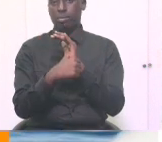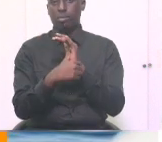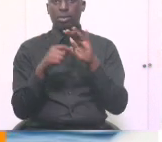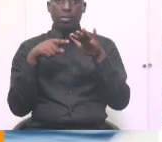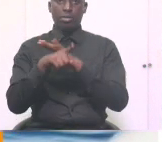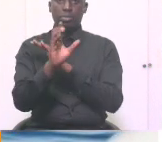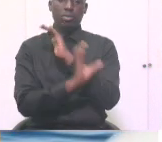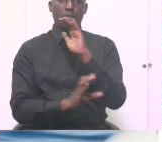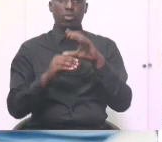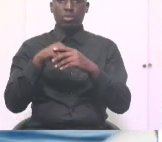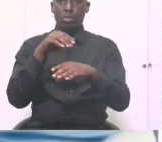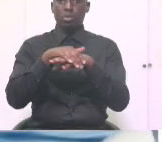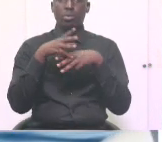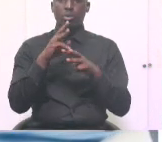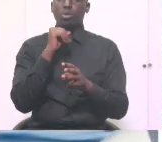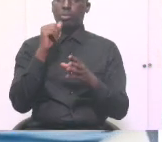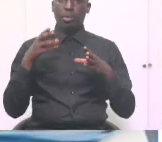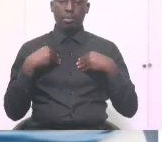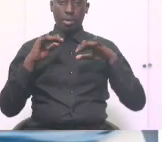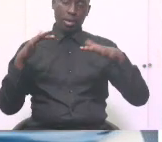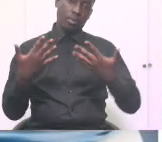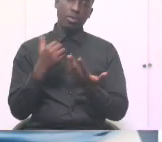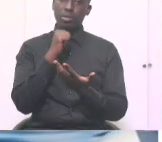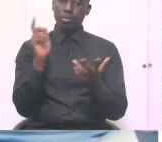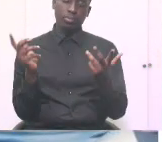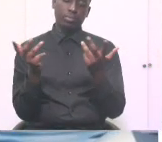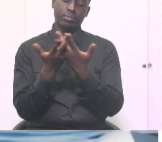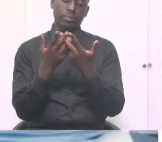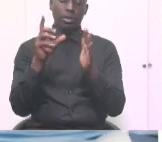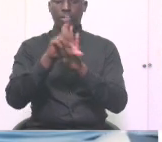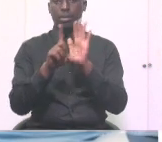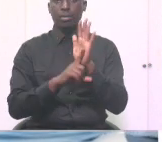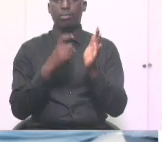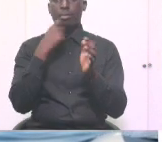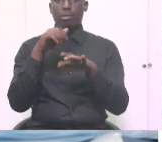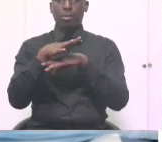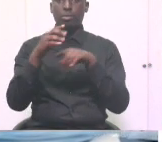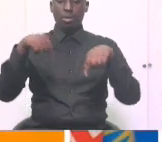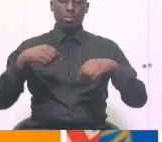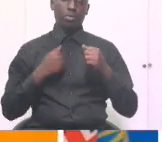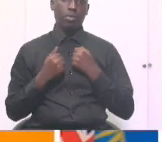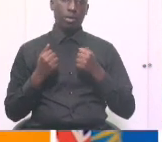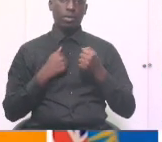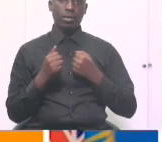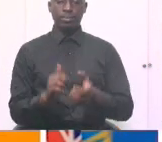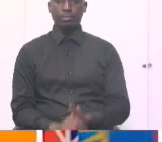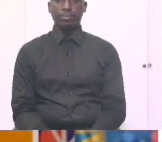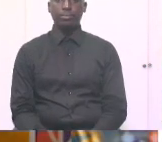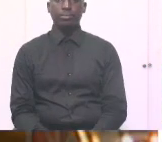iki gihugu cy'Ubwongereza mu buryo butemewe cyangwa se bunyuranyije n'amategeko bagomba koherezwa mu Rwanda.